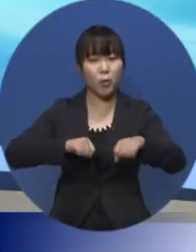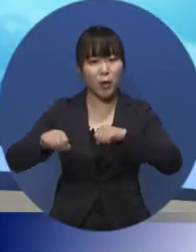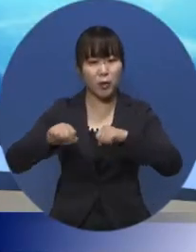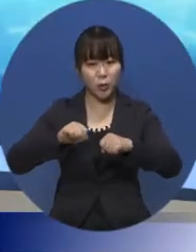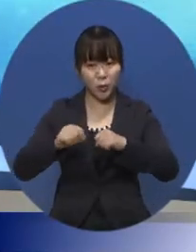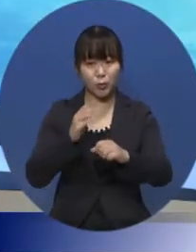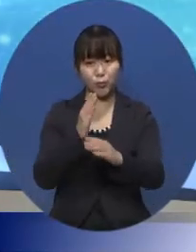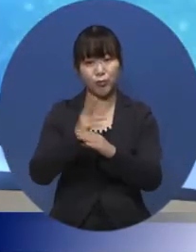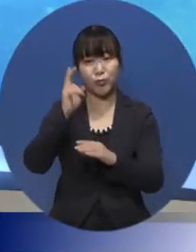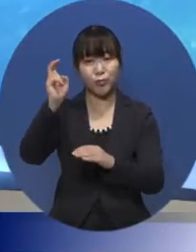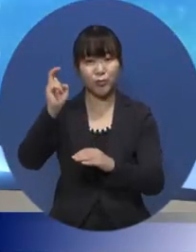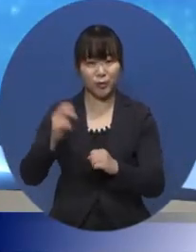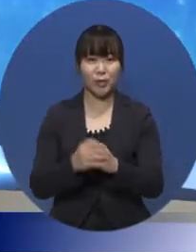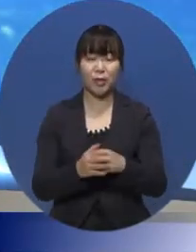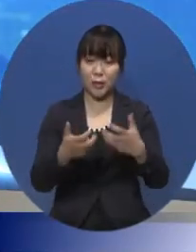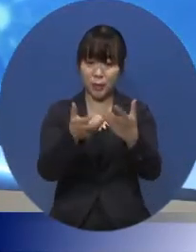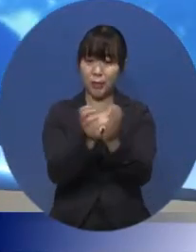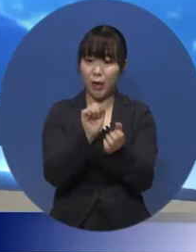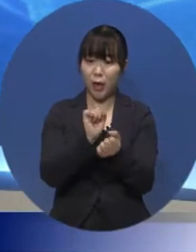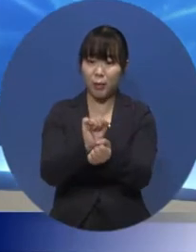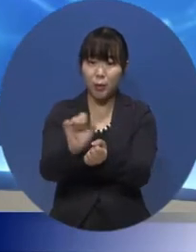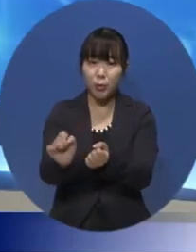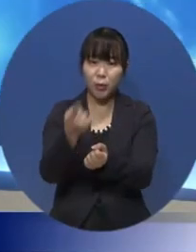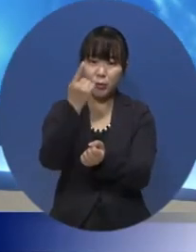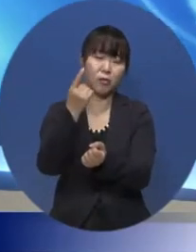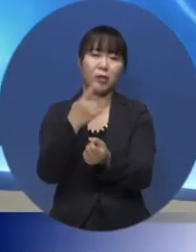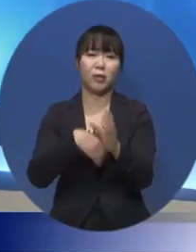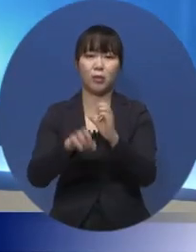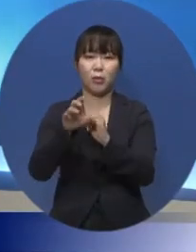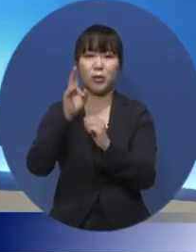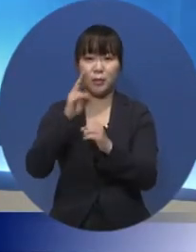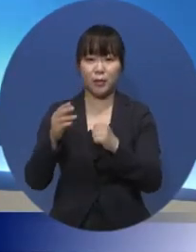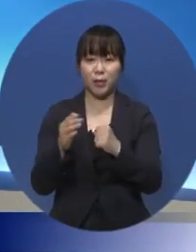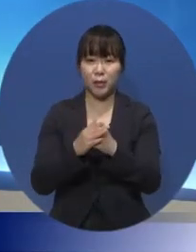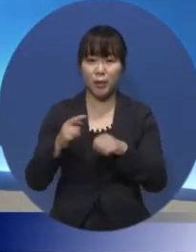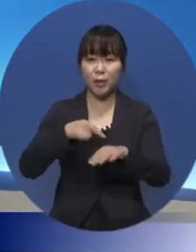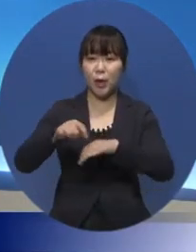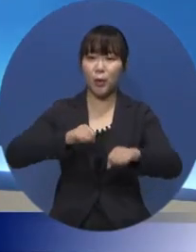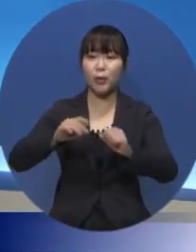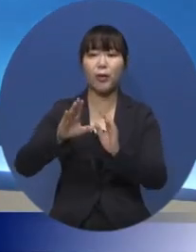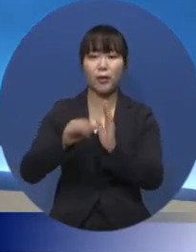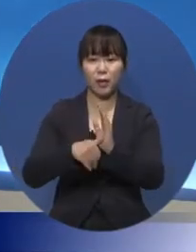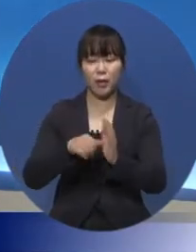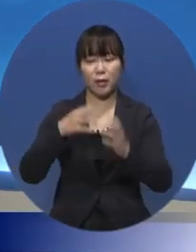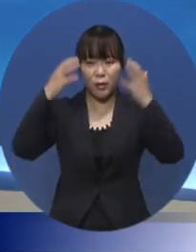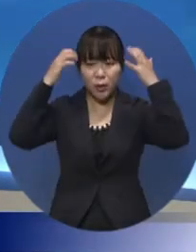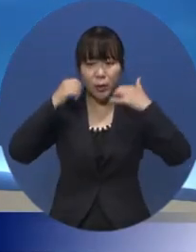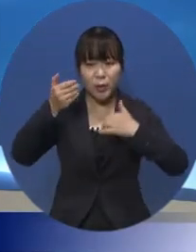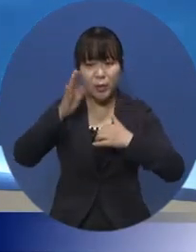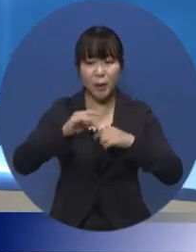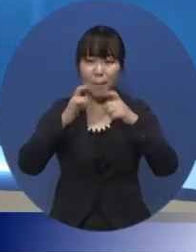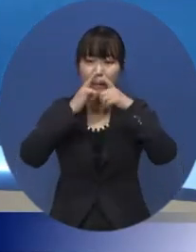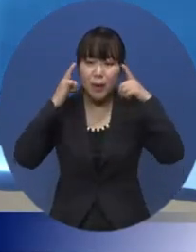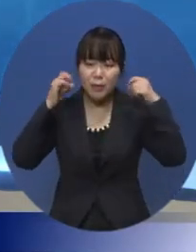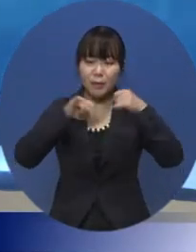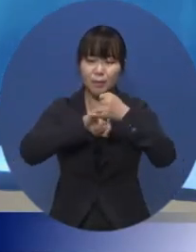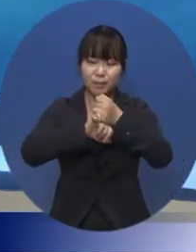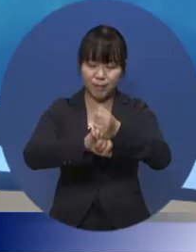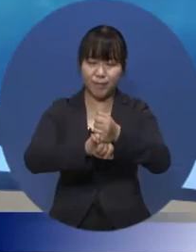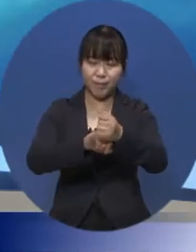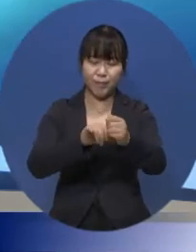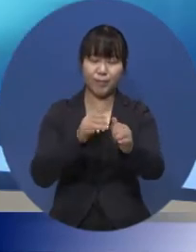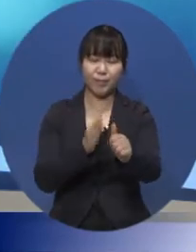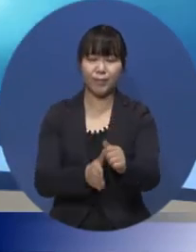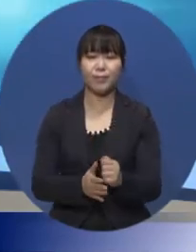즐기고 있는데요. 집단 감염으로 인한 확진이 커지는 만큼 야외 활동 시에는 덥더라도 마스크 착용 꼭